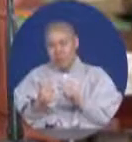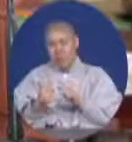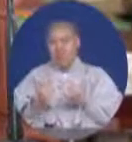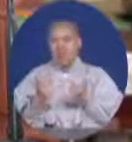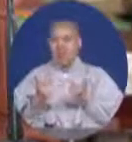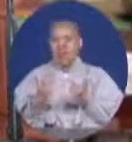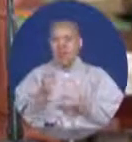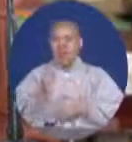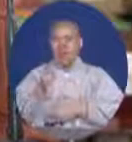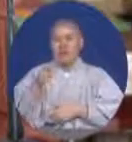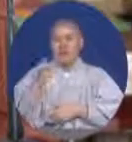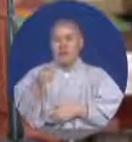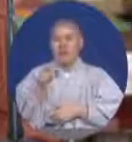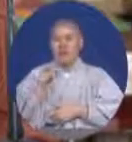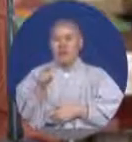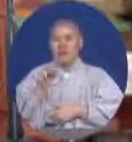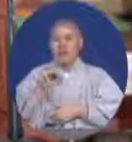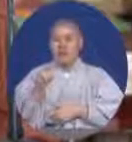왜? 허수아비니까.